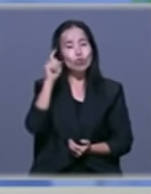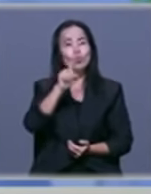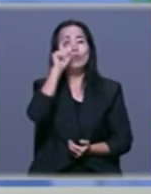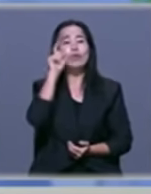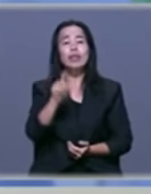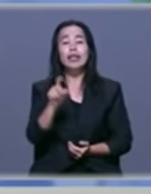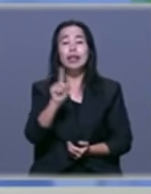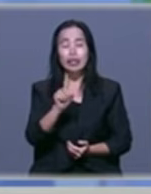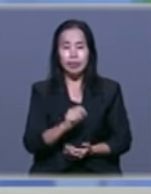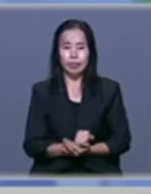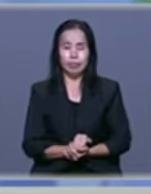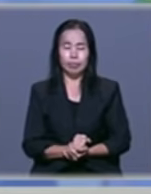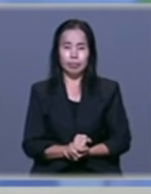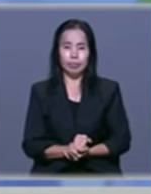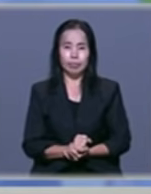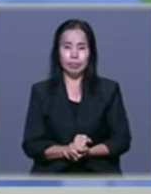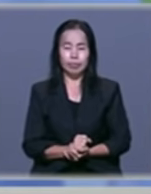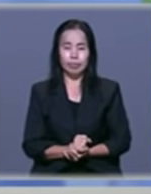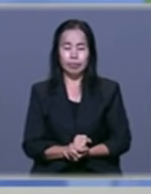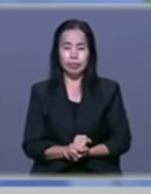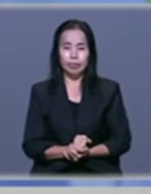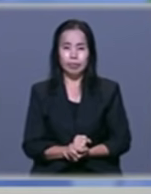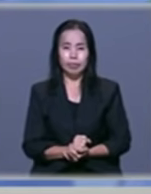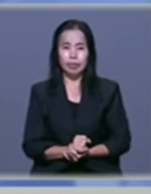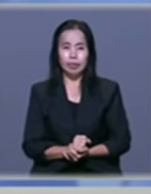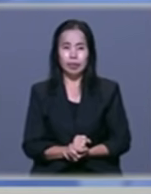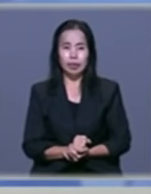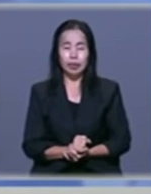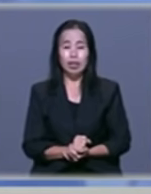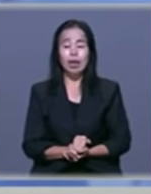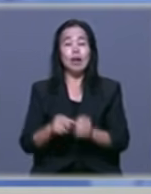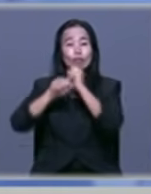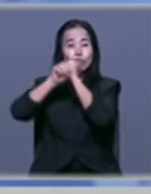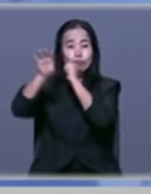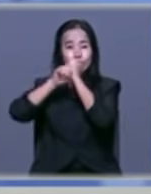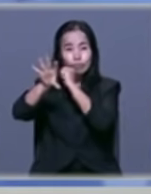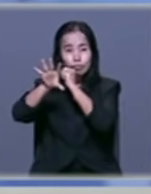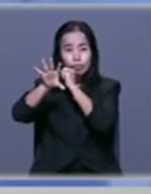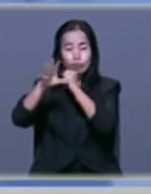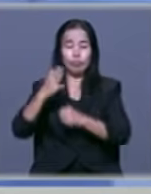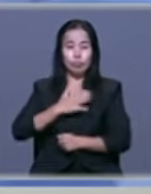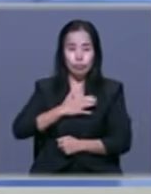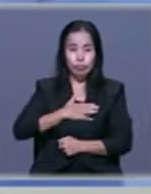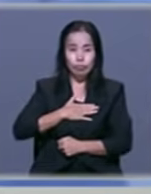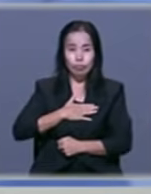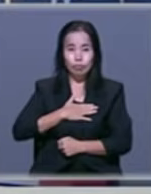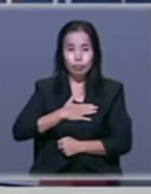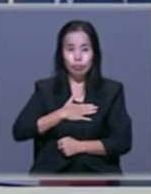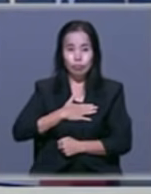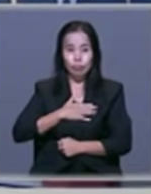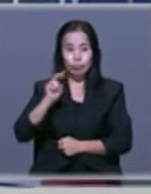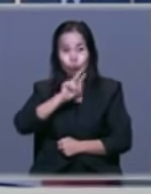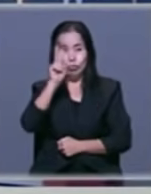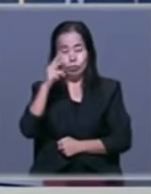คำสั่งปิดครั้งนี้เนี่ยก็คือว่าเรากับกสทช.เนี่ยเป็นพี่เป็นน้องที่ใกล้ชิดกันมากเซลนะฮะ